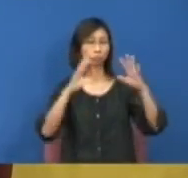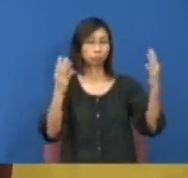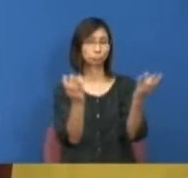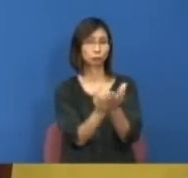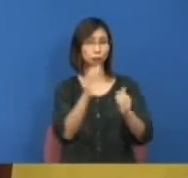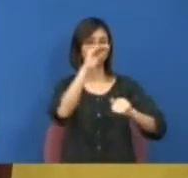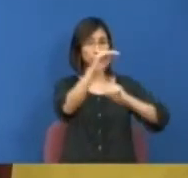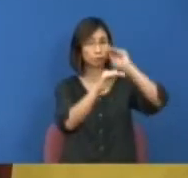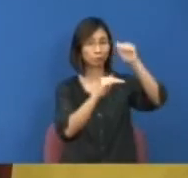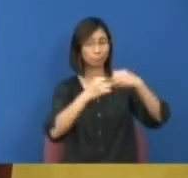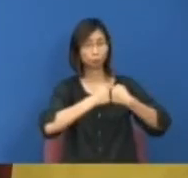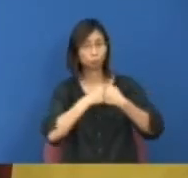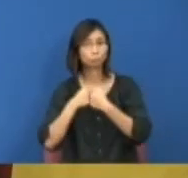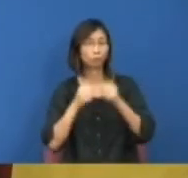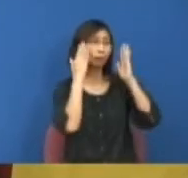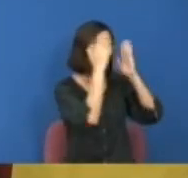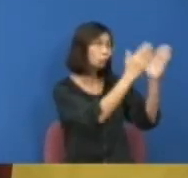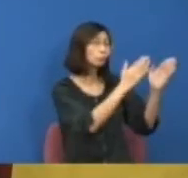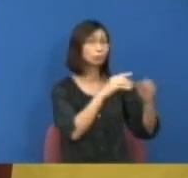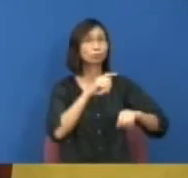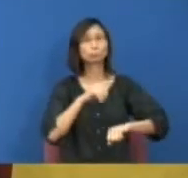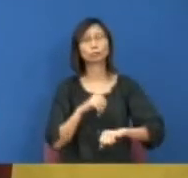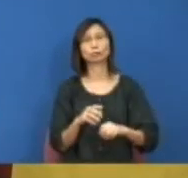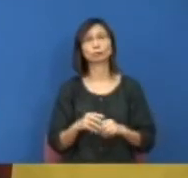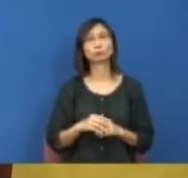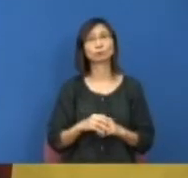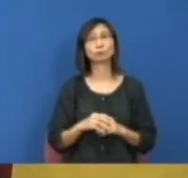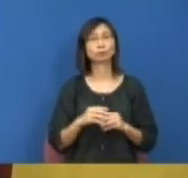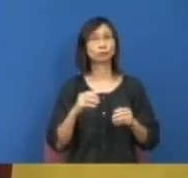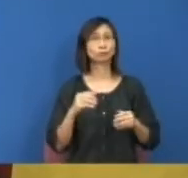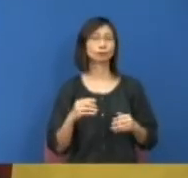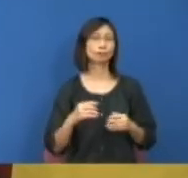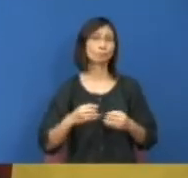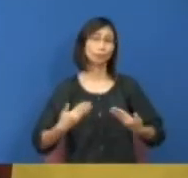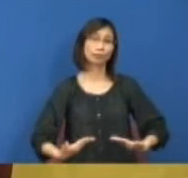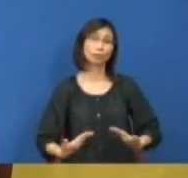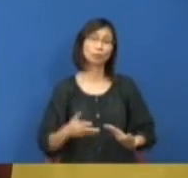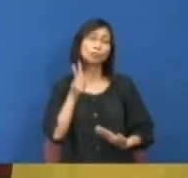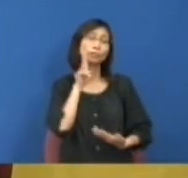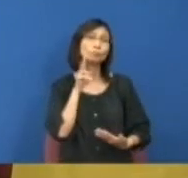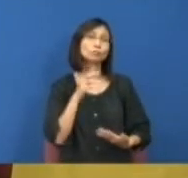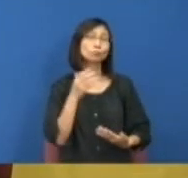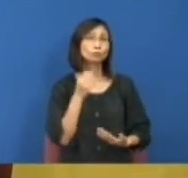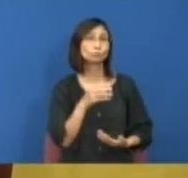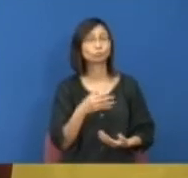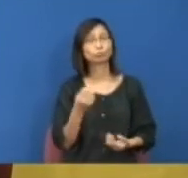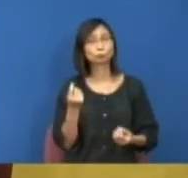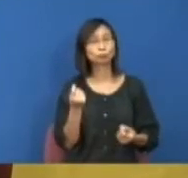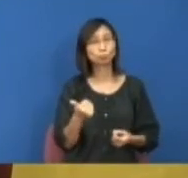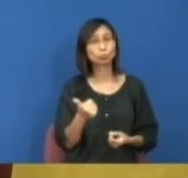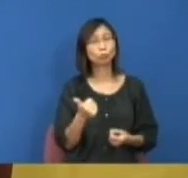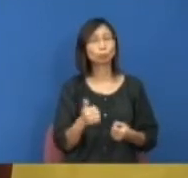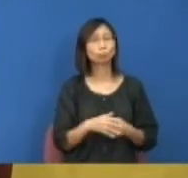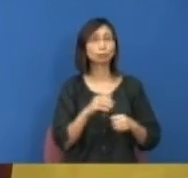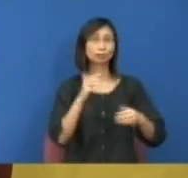方面。咁所以我諗向左望呢個節目最可愛嘅地方就係話。即係一個，譬如話一個即係七一嘅議題啊，可以